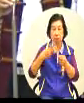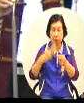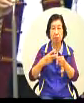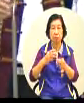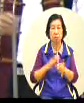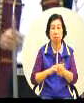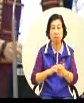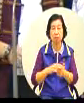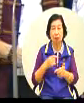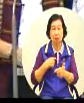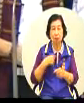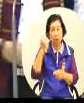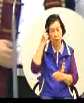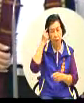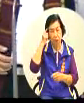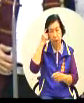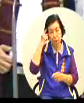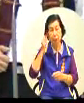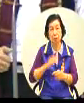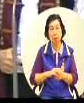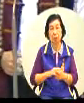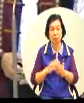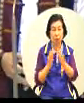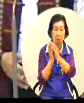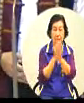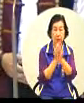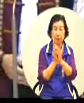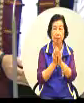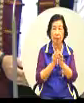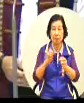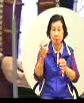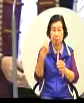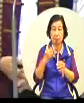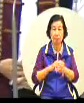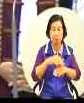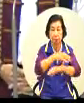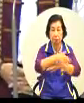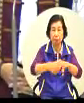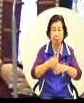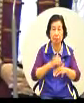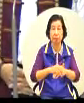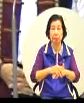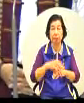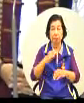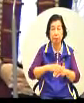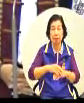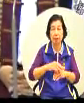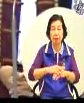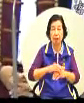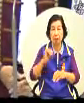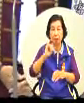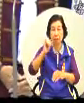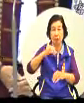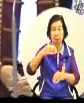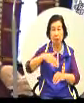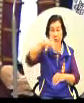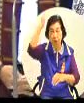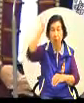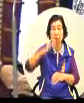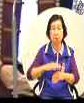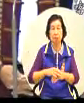93年 我印象中当时的桃园乡的乡长是高秀琴小女士。 秘书是